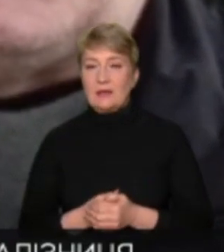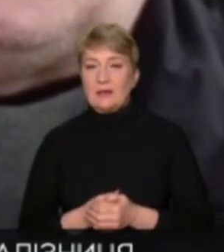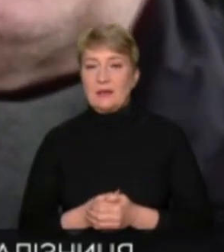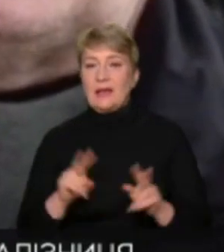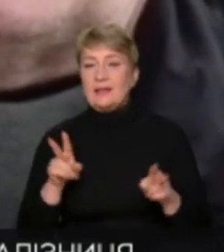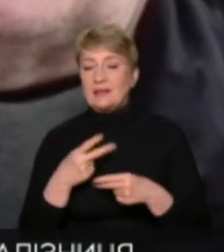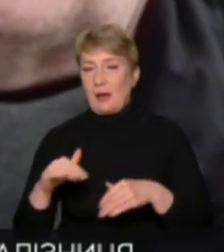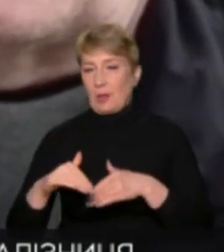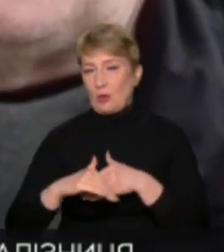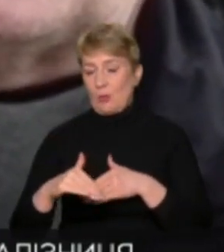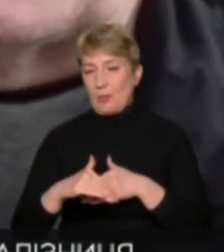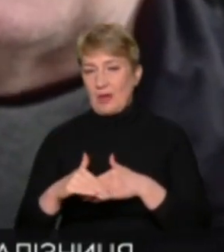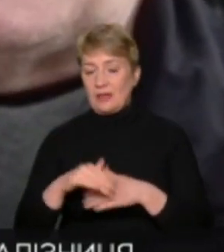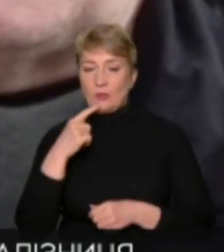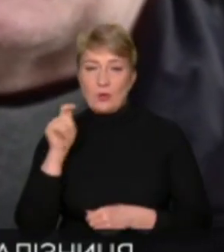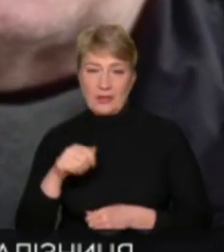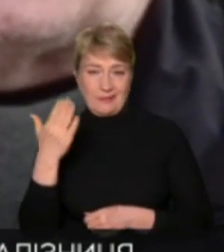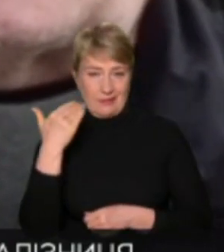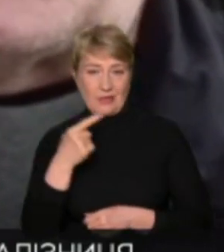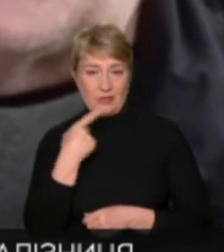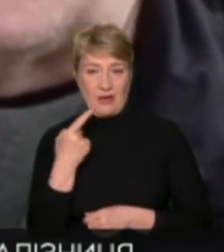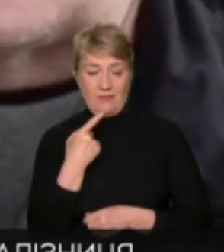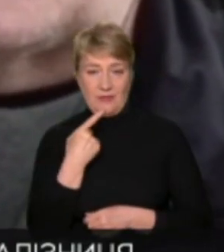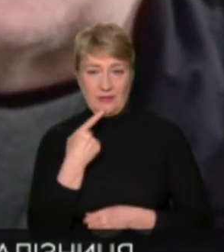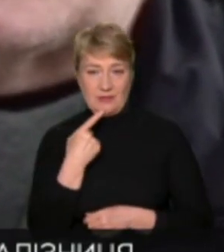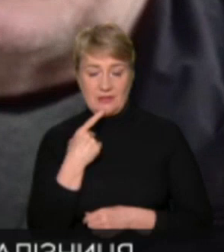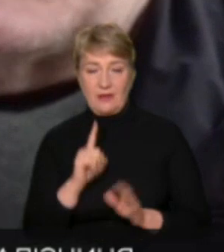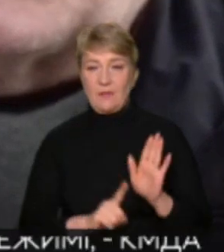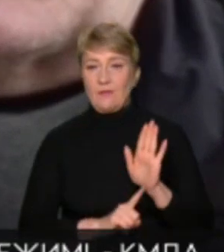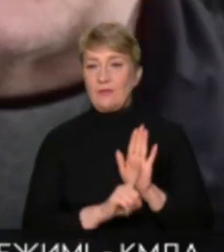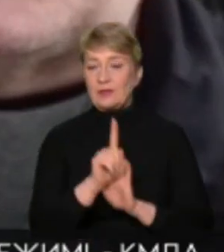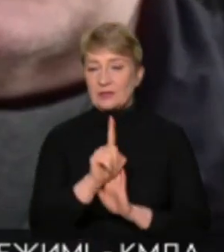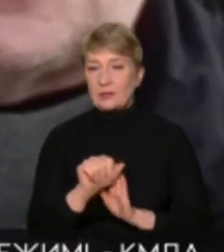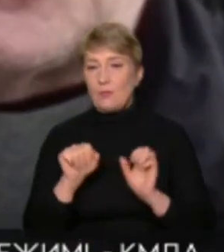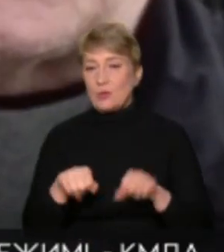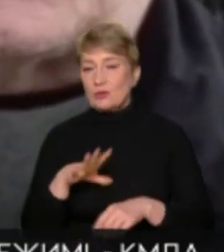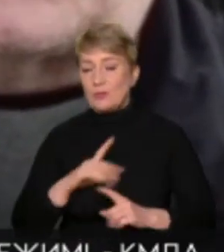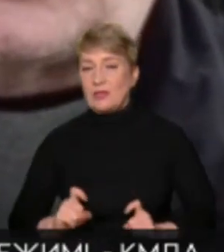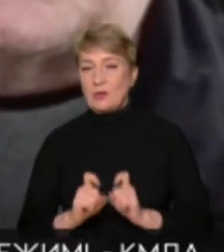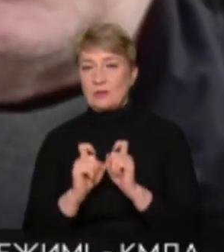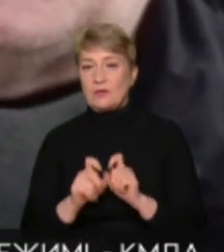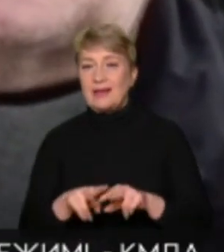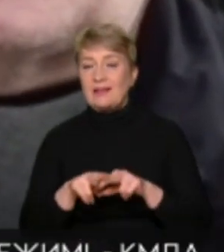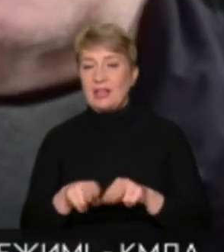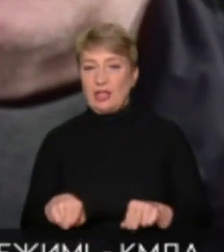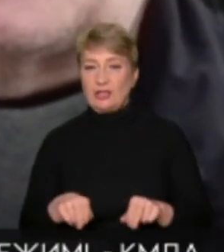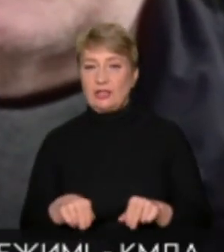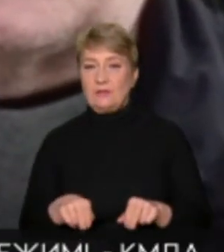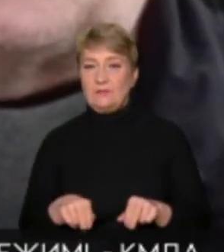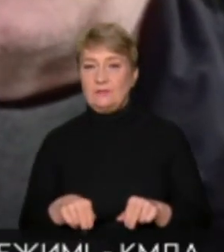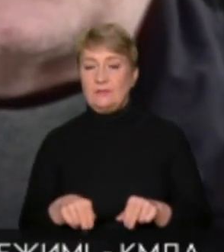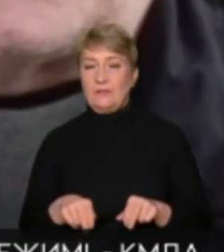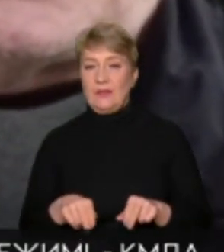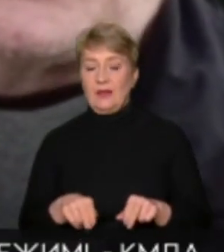допомагати Україні важкою технікою, бо це може привести до ескалації конфлікту. Ну, ви знаєте, це їм теж так от, як то кажуть, наговорили,